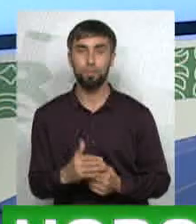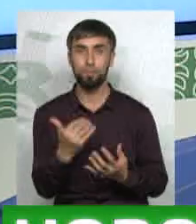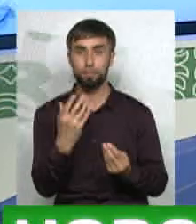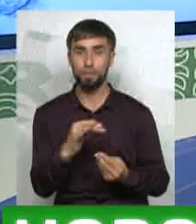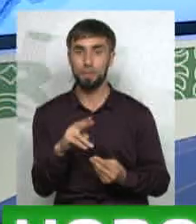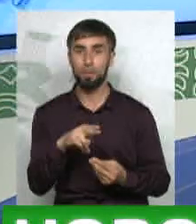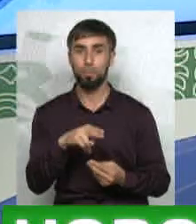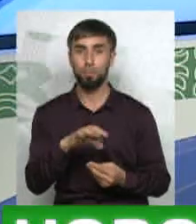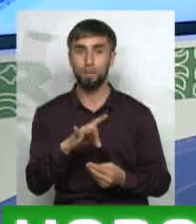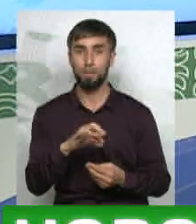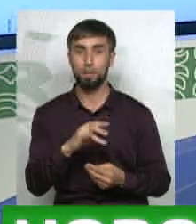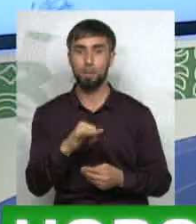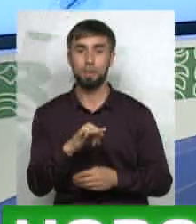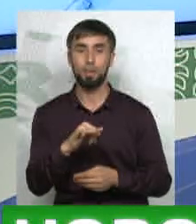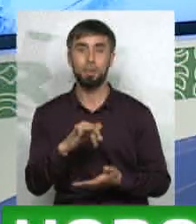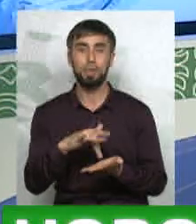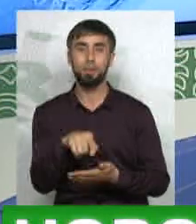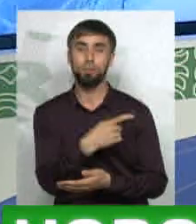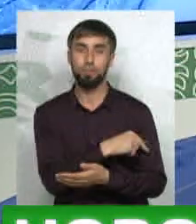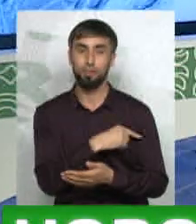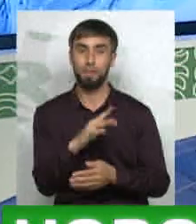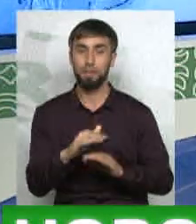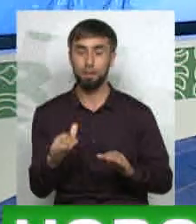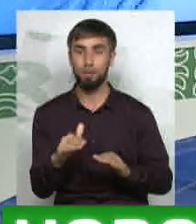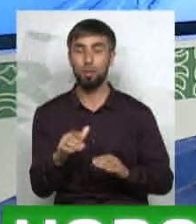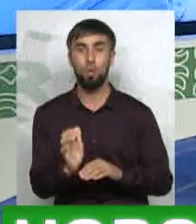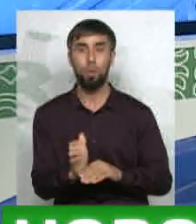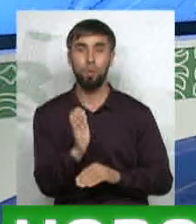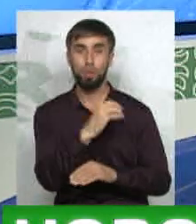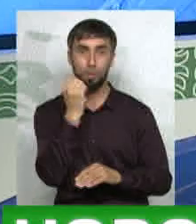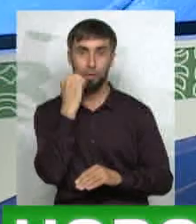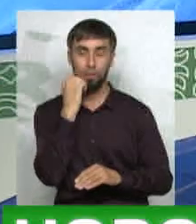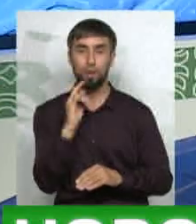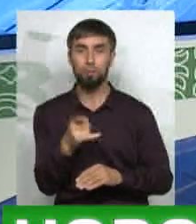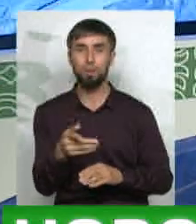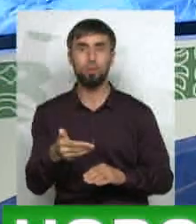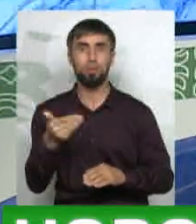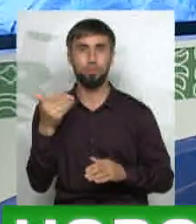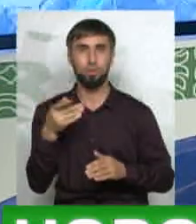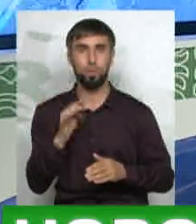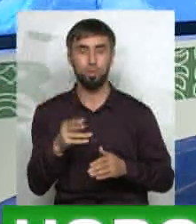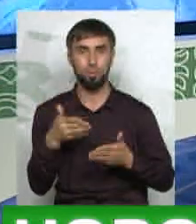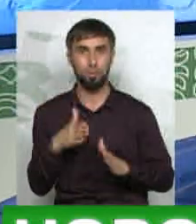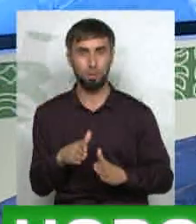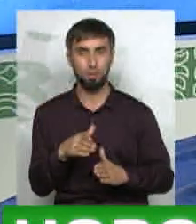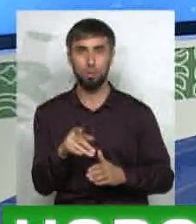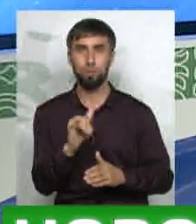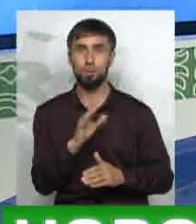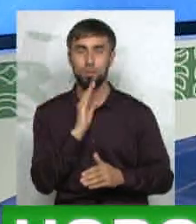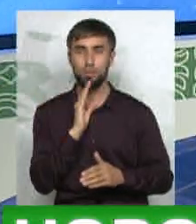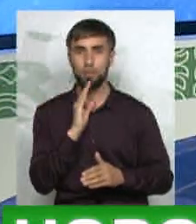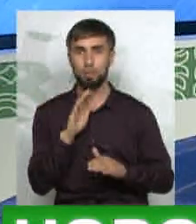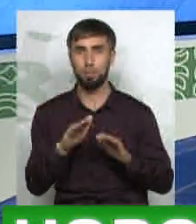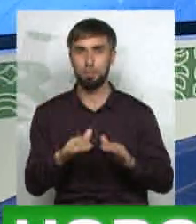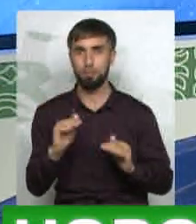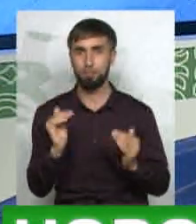Из перинатального центра в столичную клинику отправили на лечение ребенка, родившегося раньше срока. У девочки критически низкий